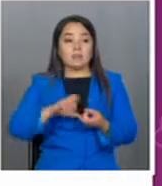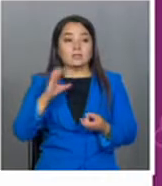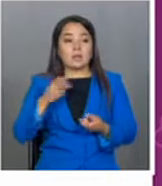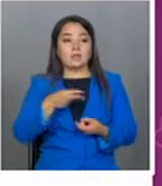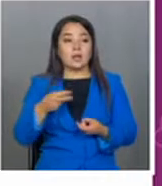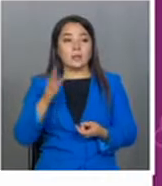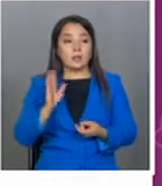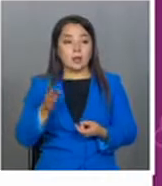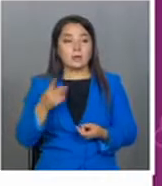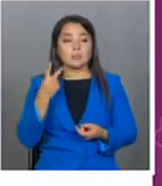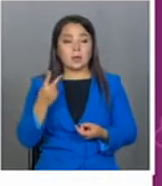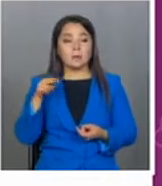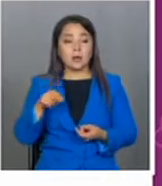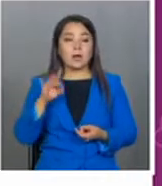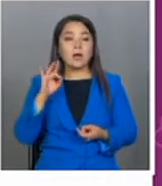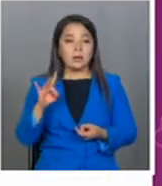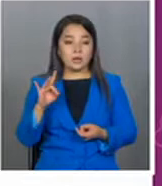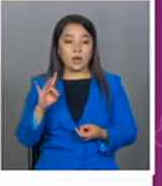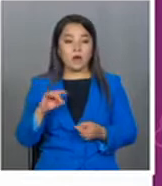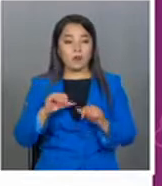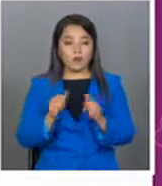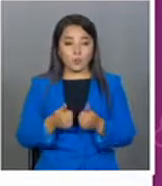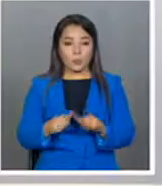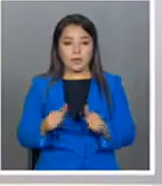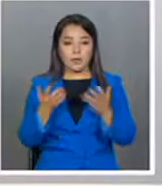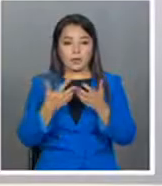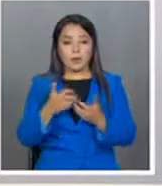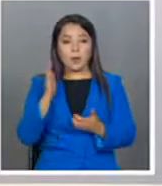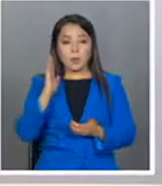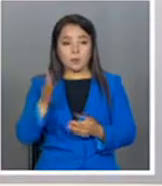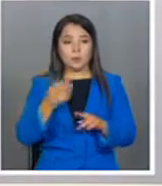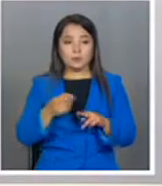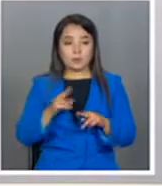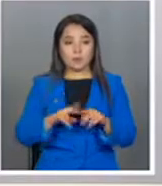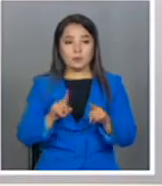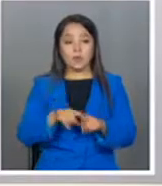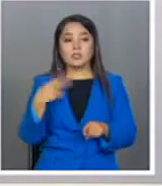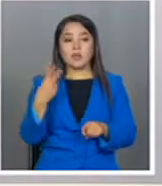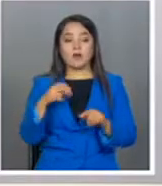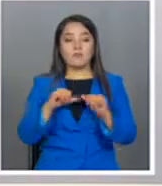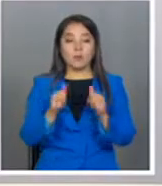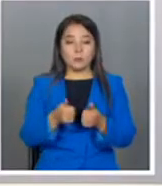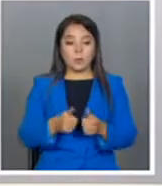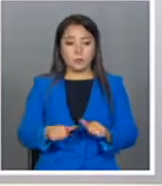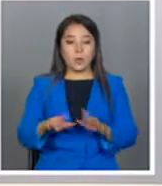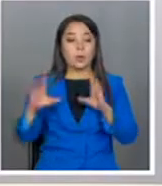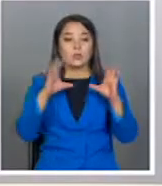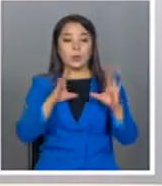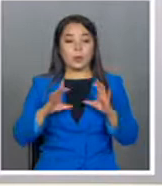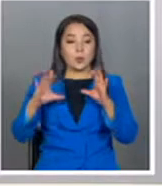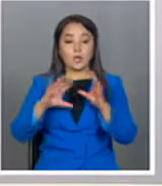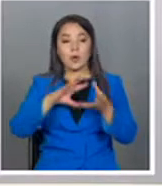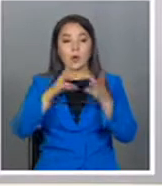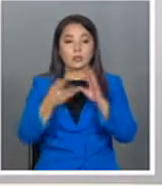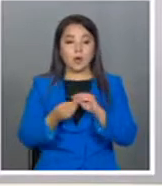болады 2 пи р формуласымен есептейтін едік. Және де екінші формула ол дөңгелек ауданының